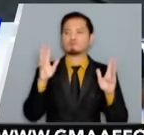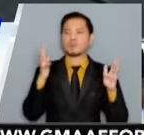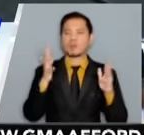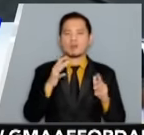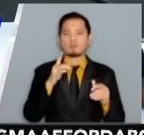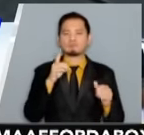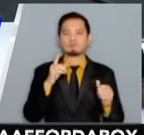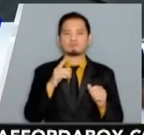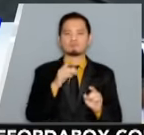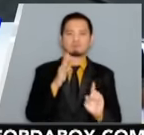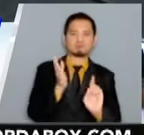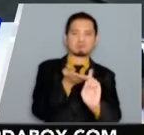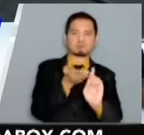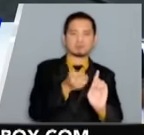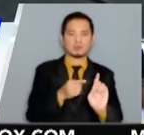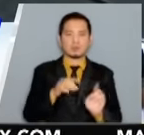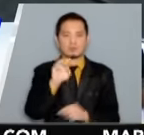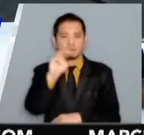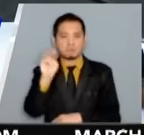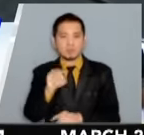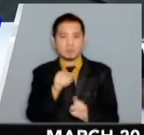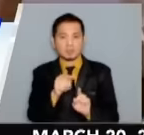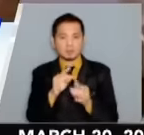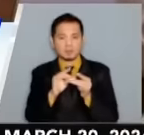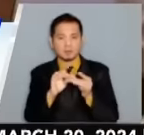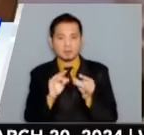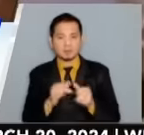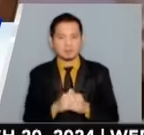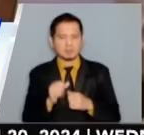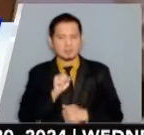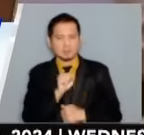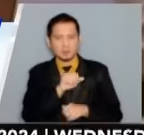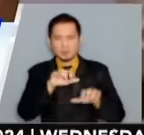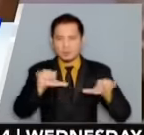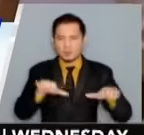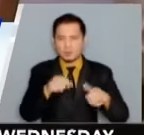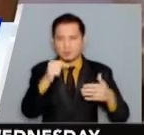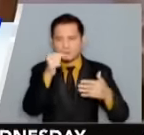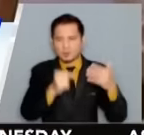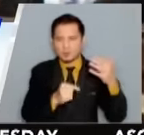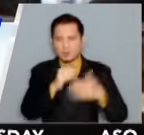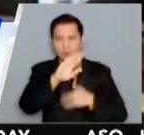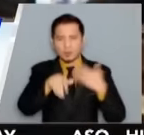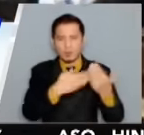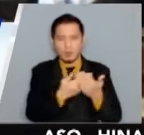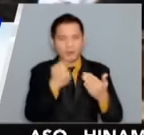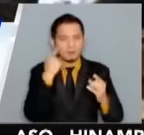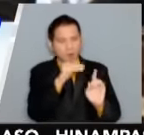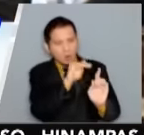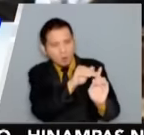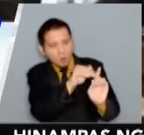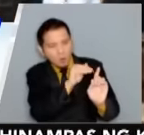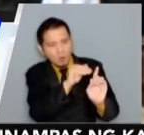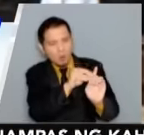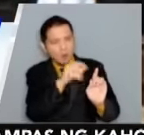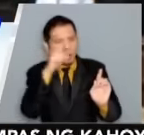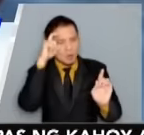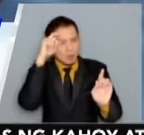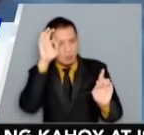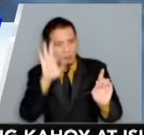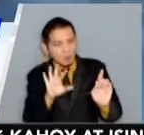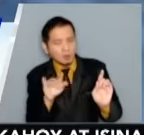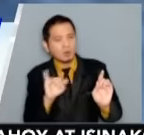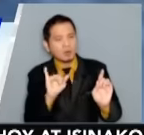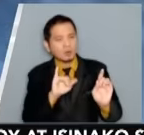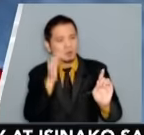President Juan Miguel Zubiri, ginawa raw ng Senado ang lahat para mapadalo sa mga pagdinig si Quiboloy, pati pa nga ang back-channeling.